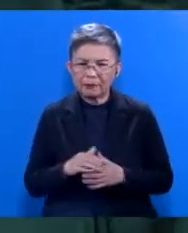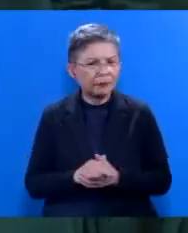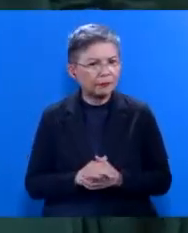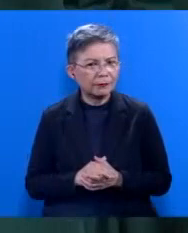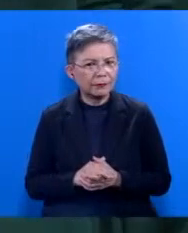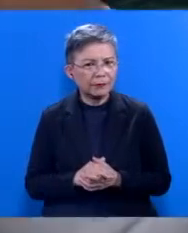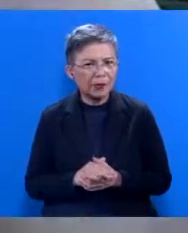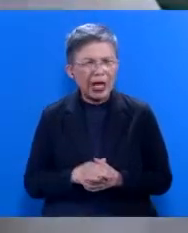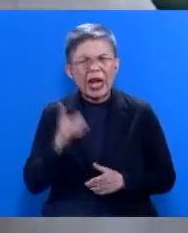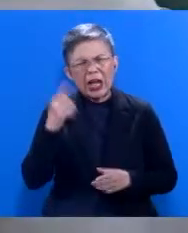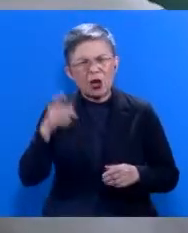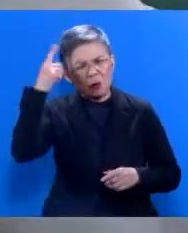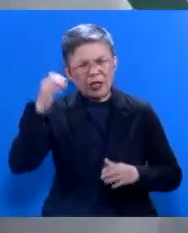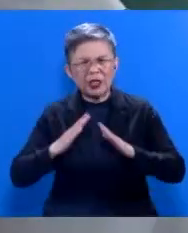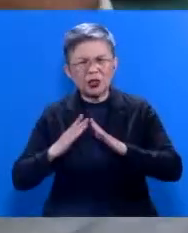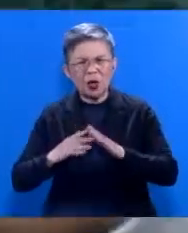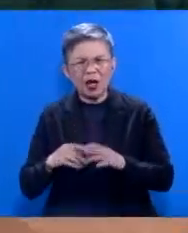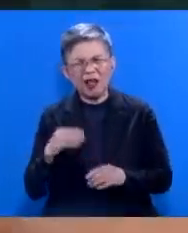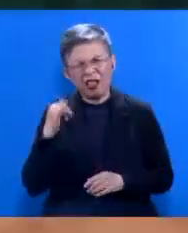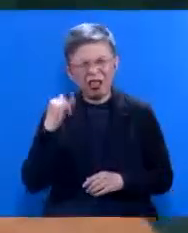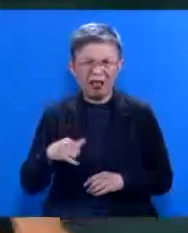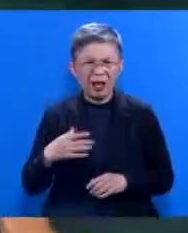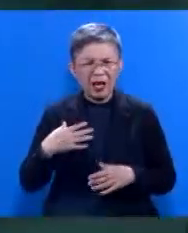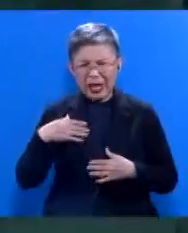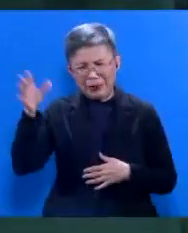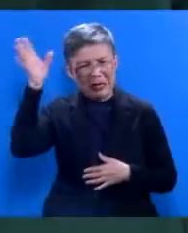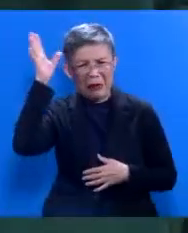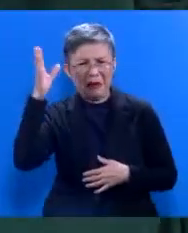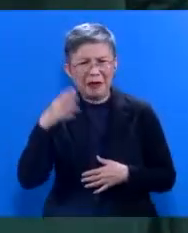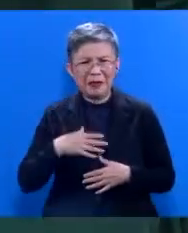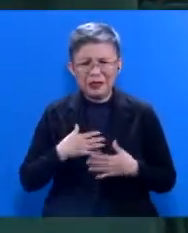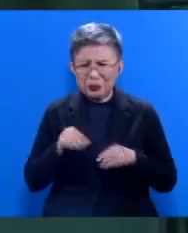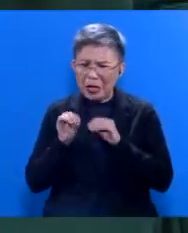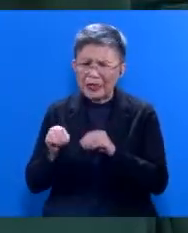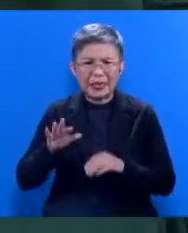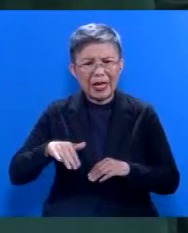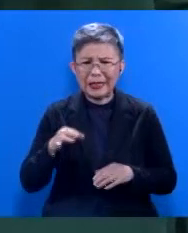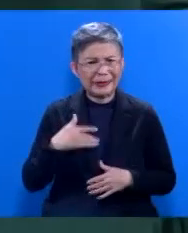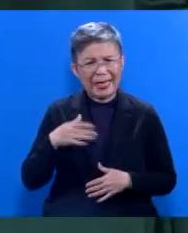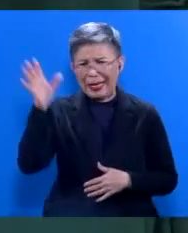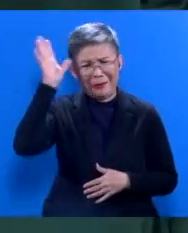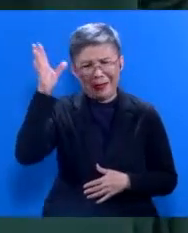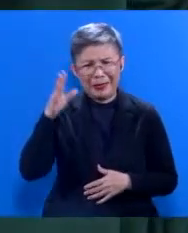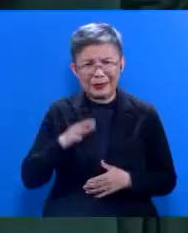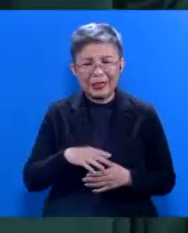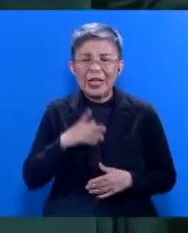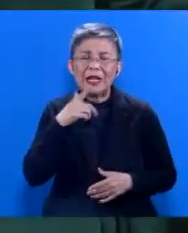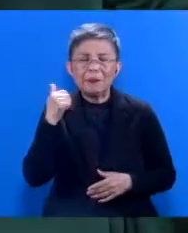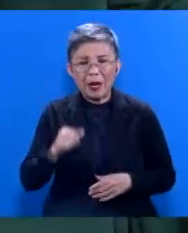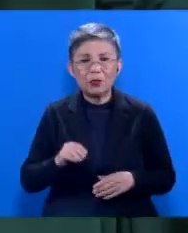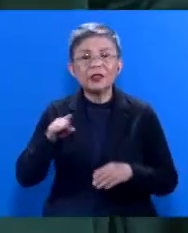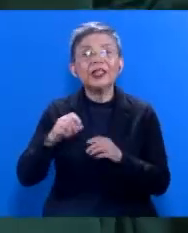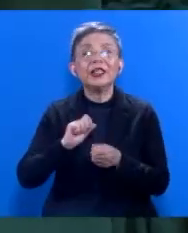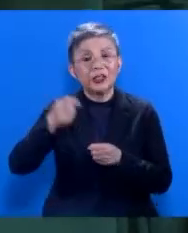Kalau di rumah tuh tahu aja lah kan, kita ini nggak paham kali mengajarkan anak. Lebih baiknya kan di sekolah kan